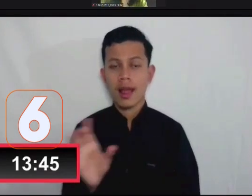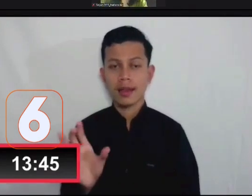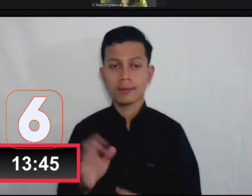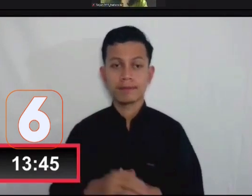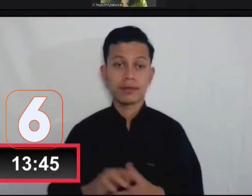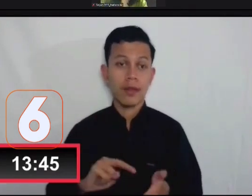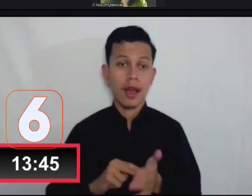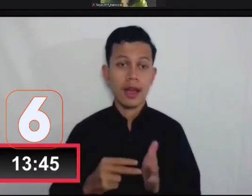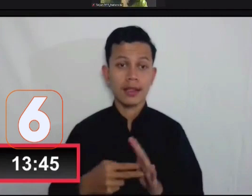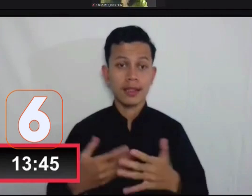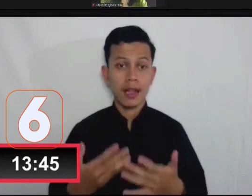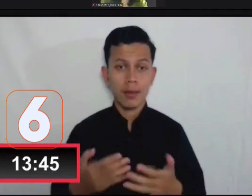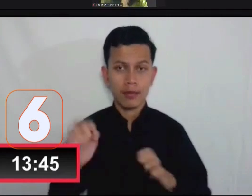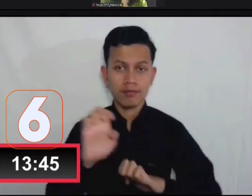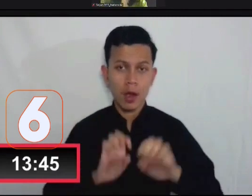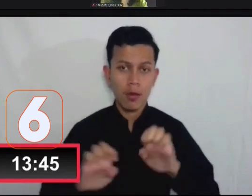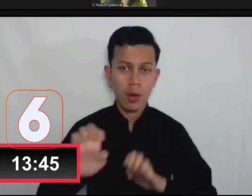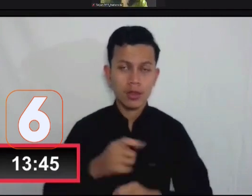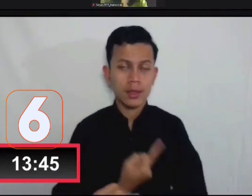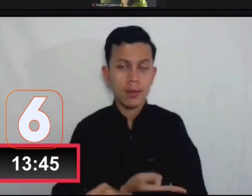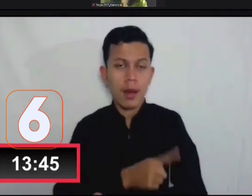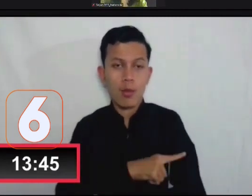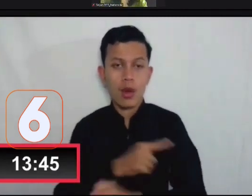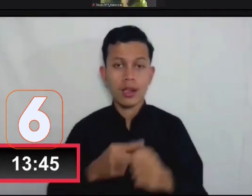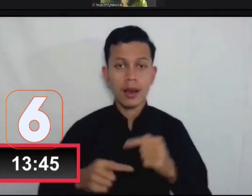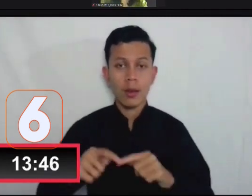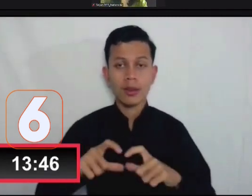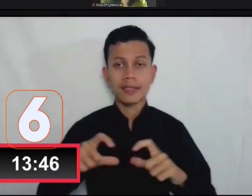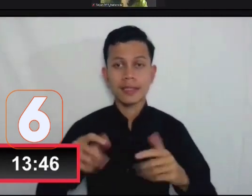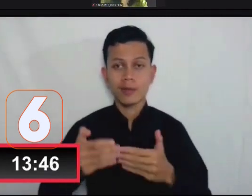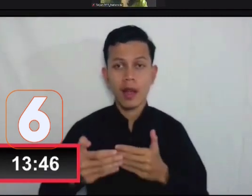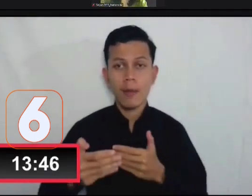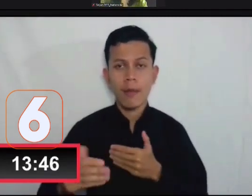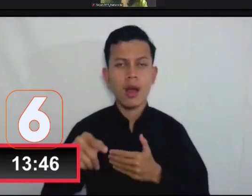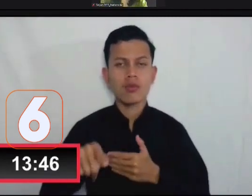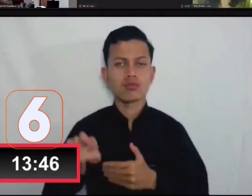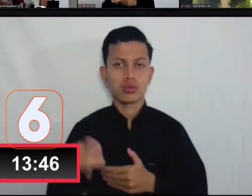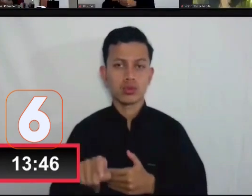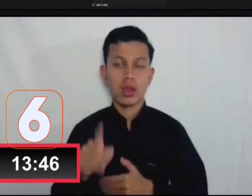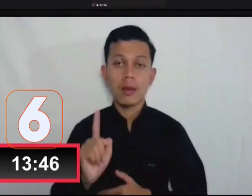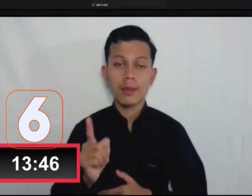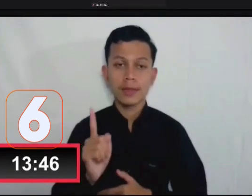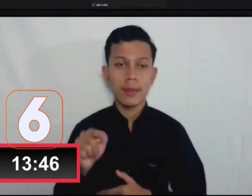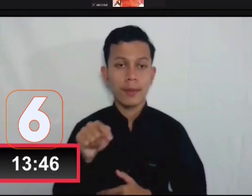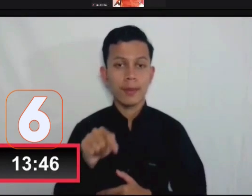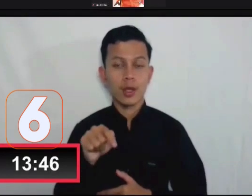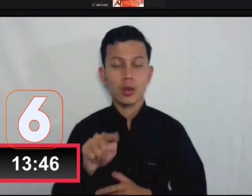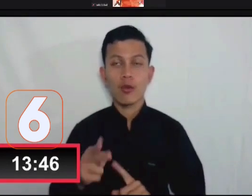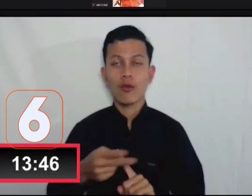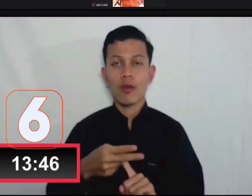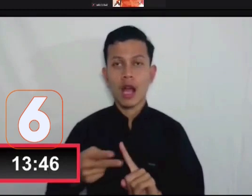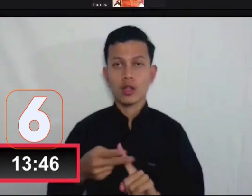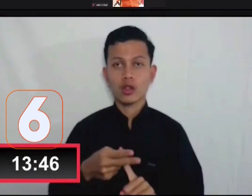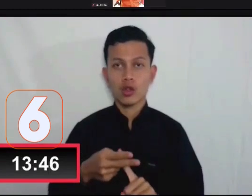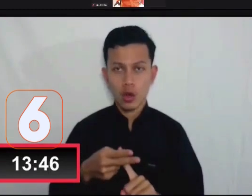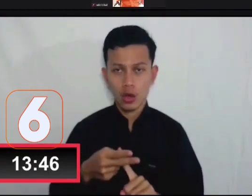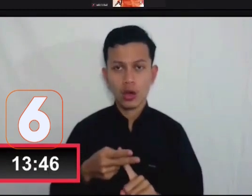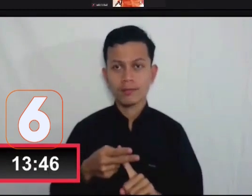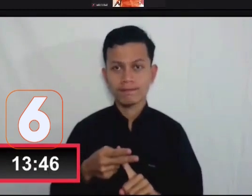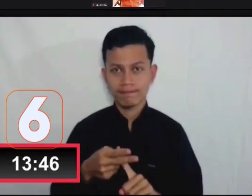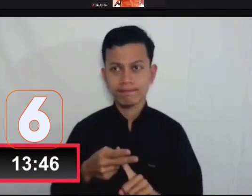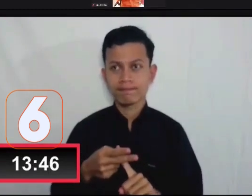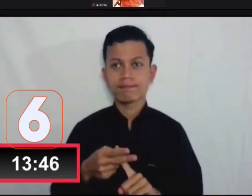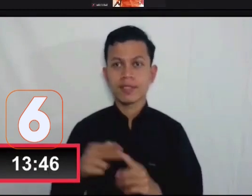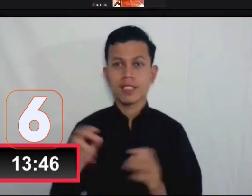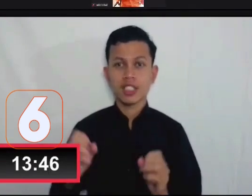itu evaluasi kompetensi melalui perpanjangan SIM sangat diperlukan karena merupakan salah satu faktor pendorong tingkat fatalitas